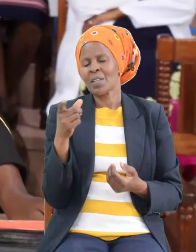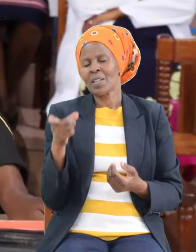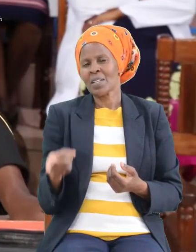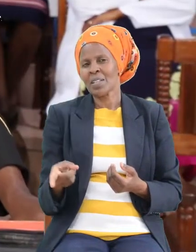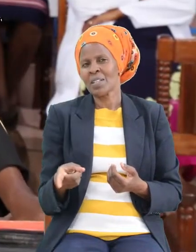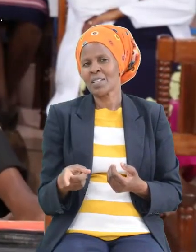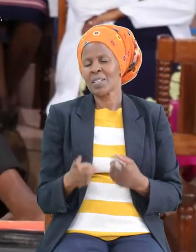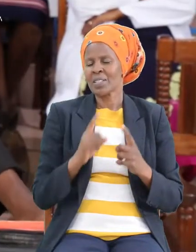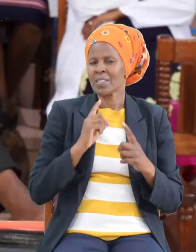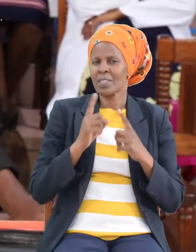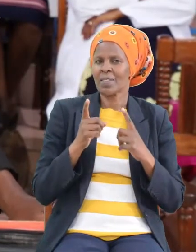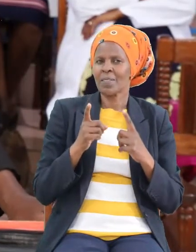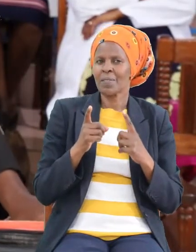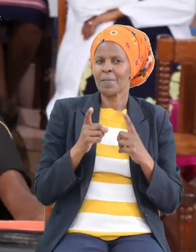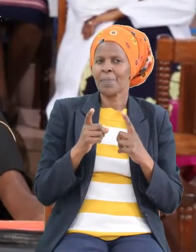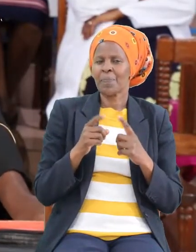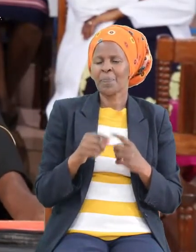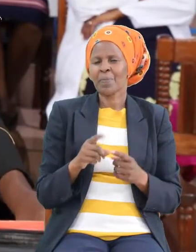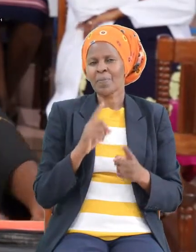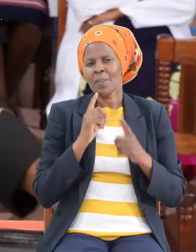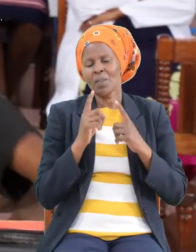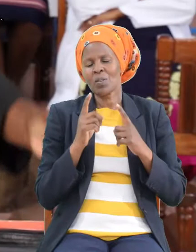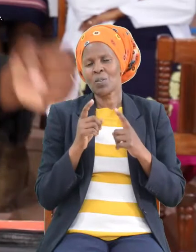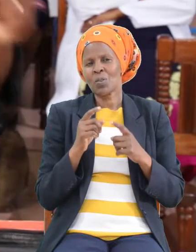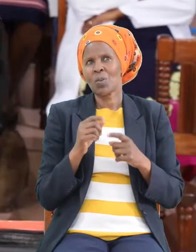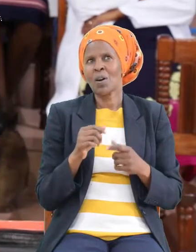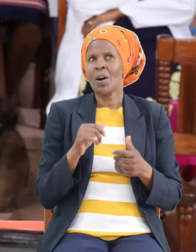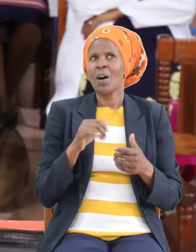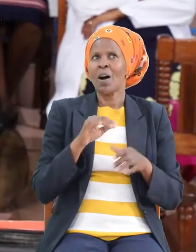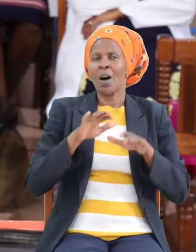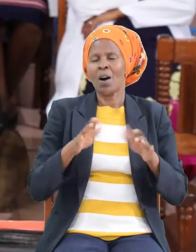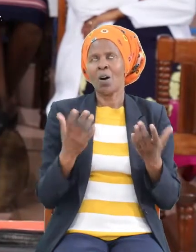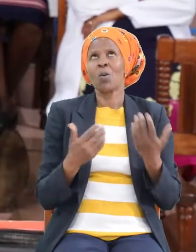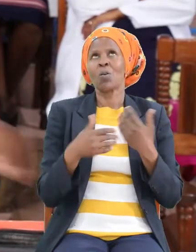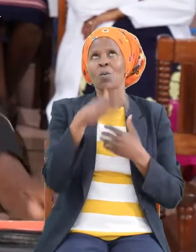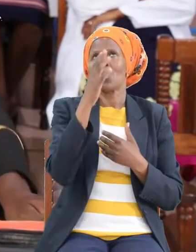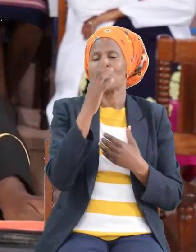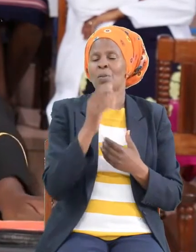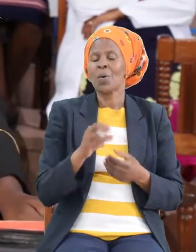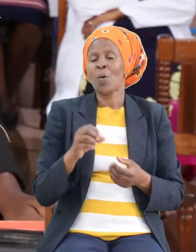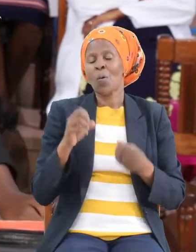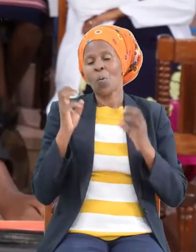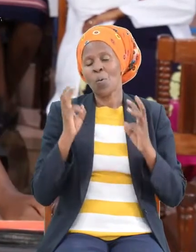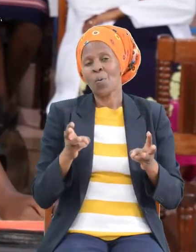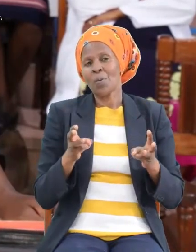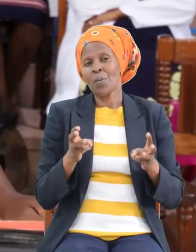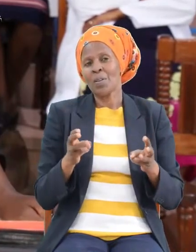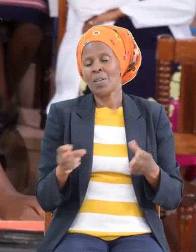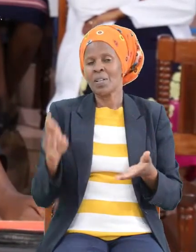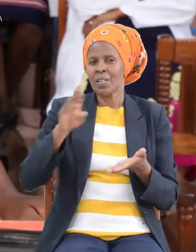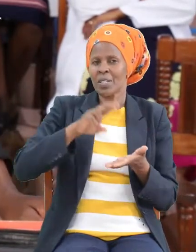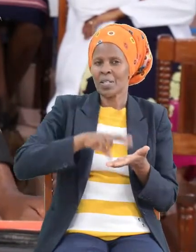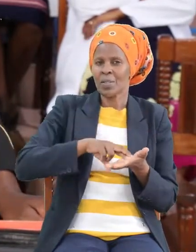pia anasema, sasa akiongea jinsi Mungu atawafanya upya hawa wana wa